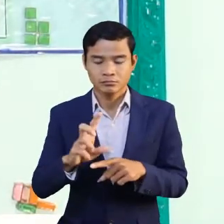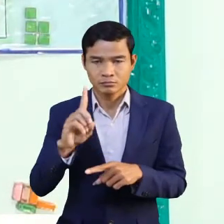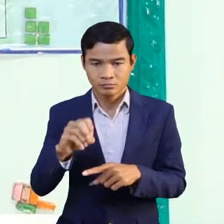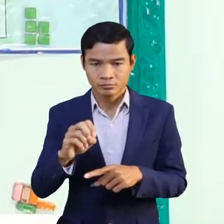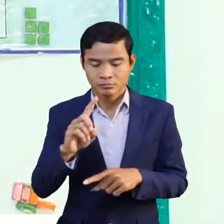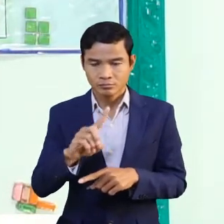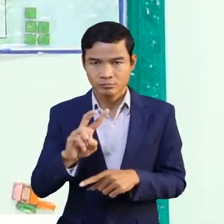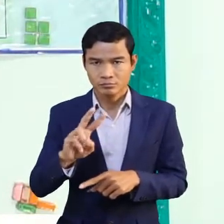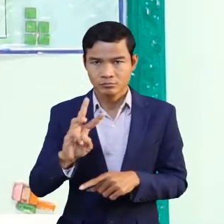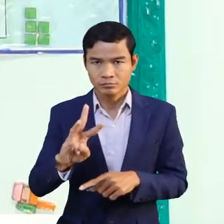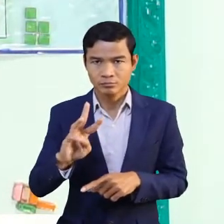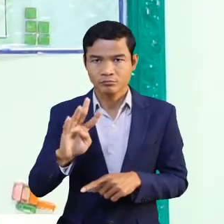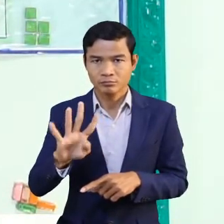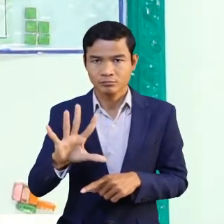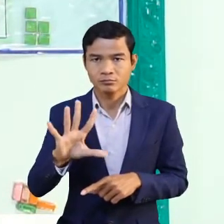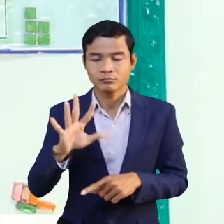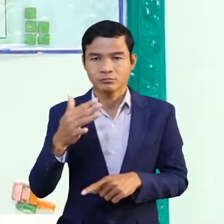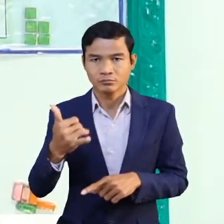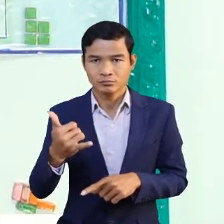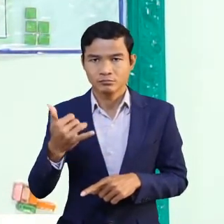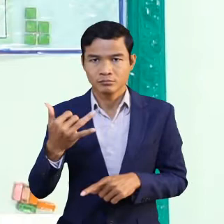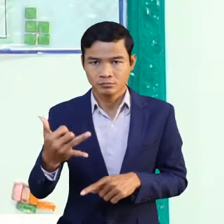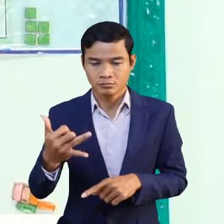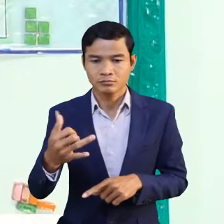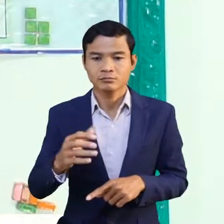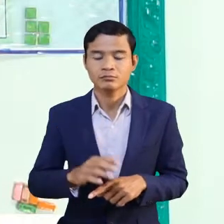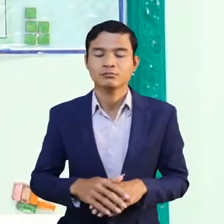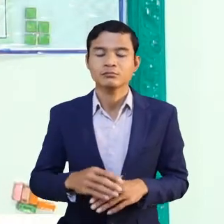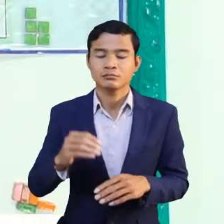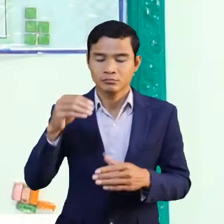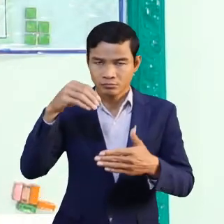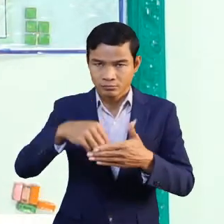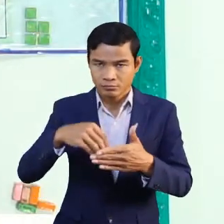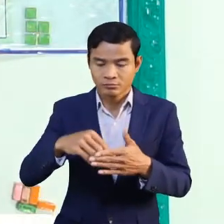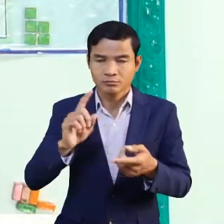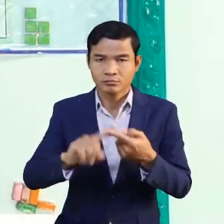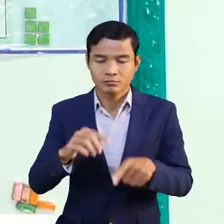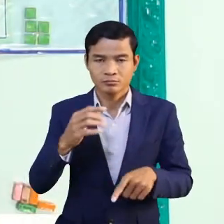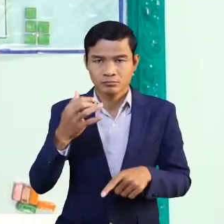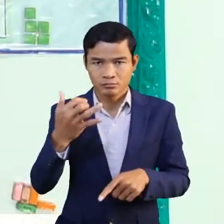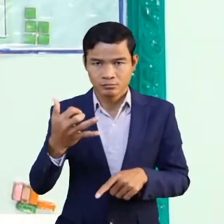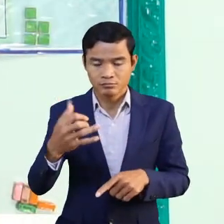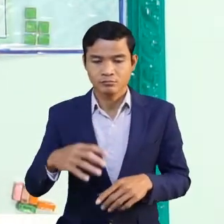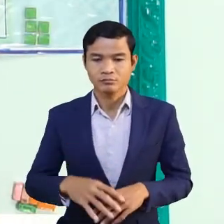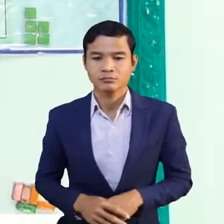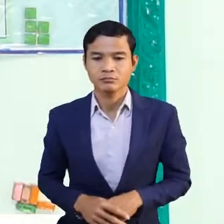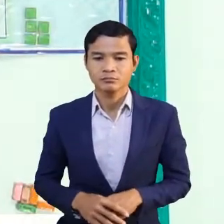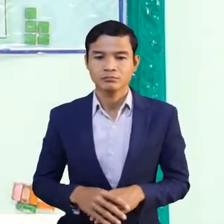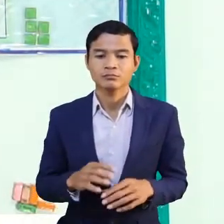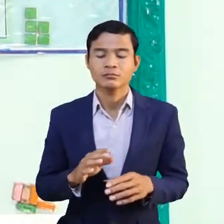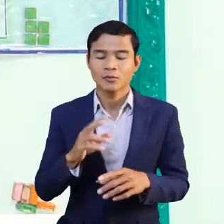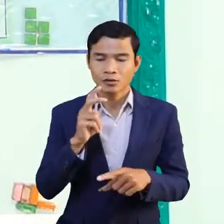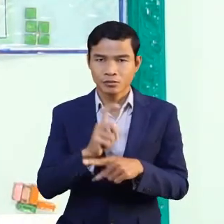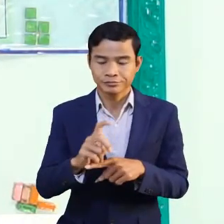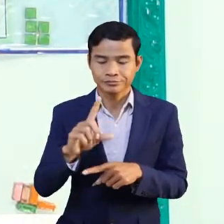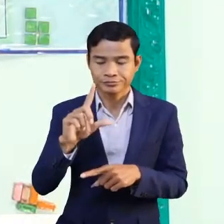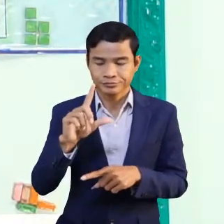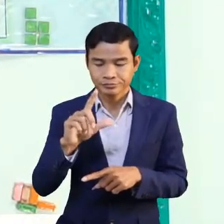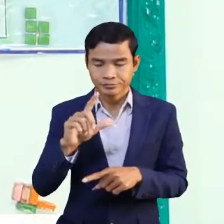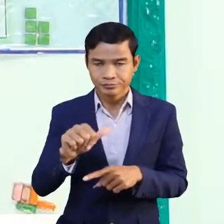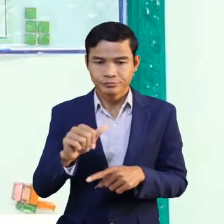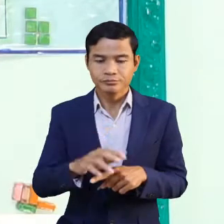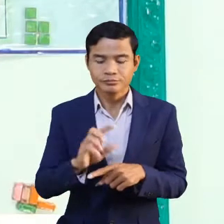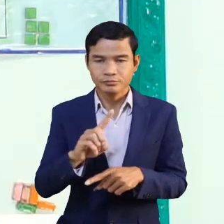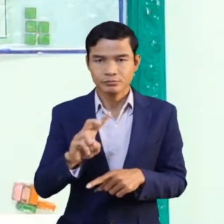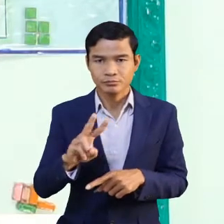10នៅសល់ចា1 2 3 4 5 6 5 2ចាអ្នកគ្រូតាំងលេខ7តើខ្ទង់រយ